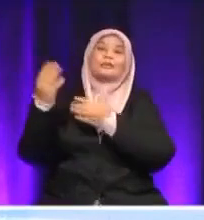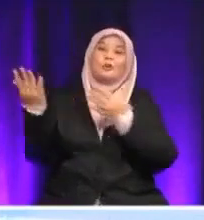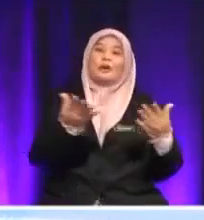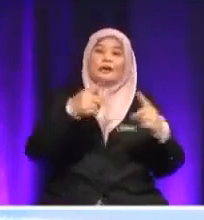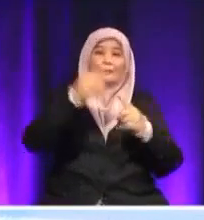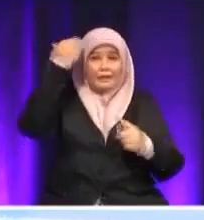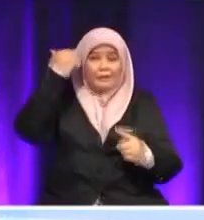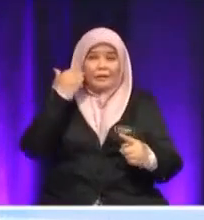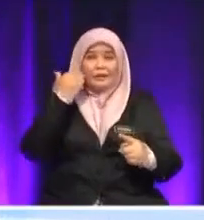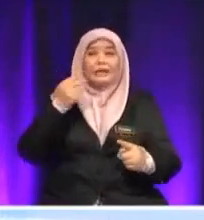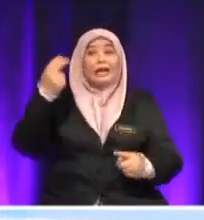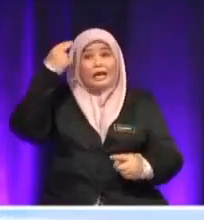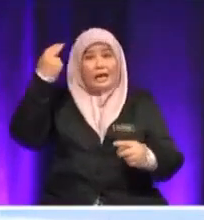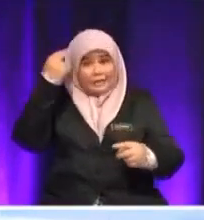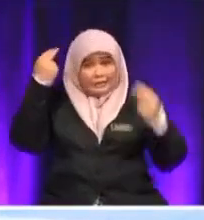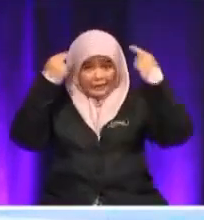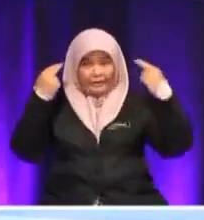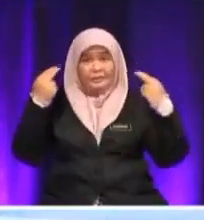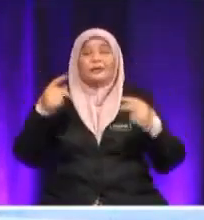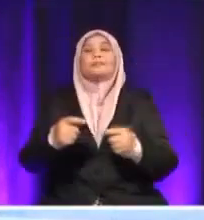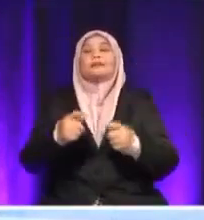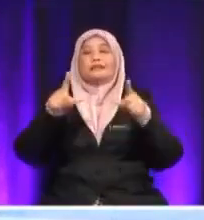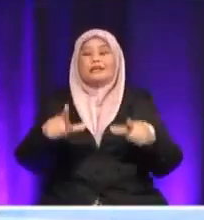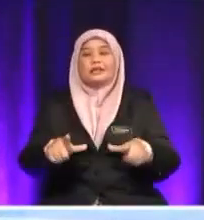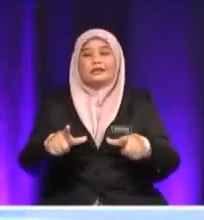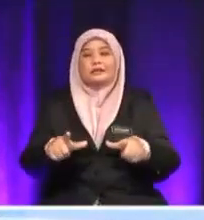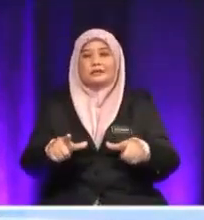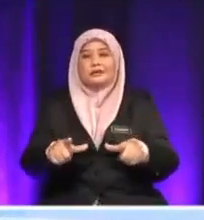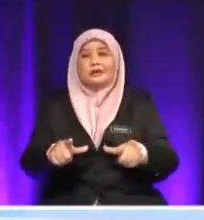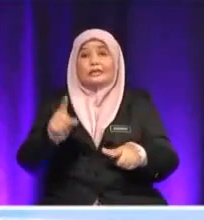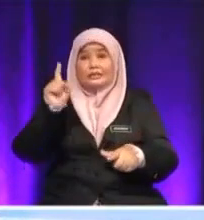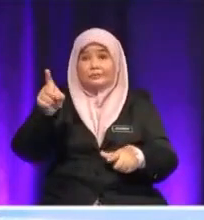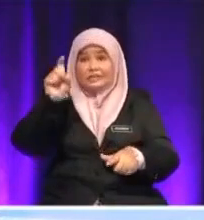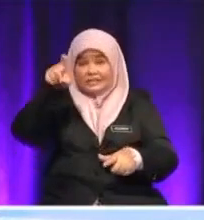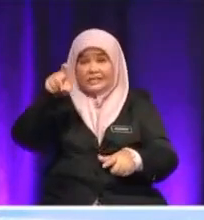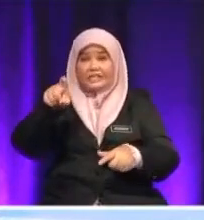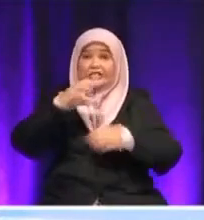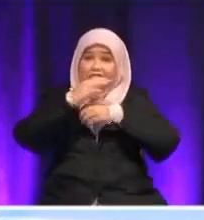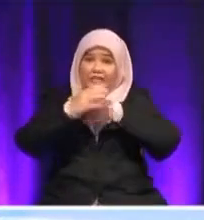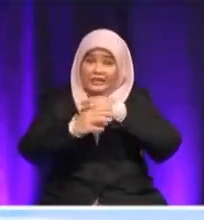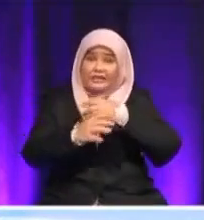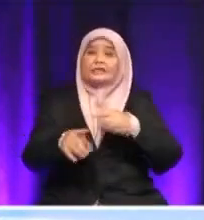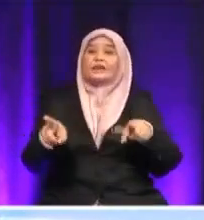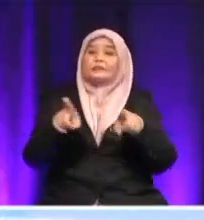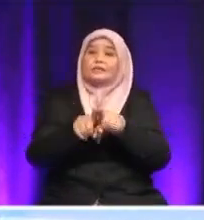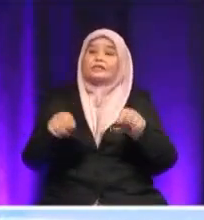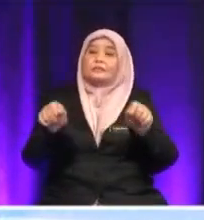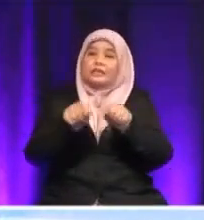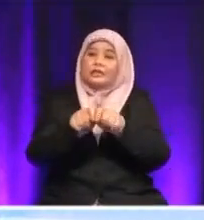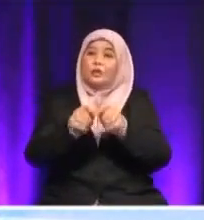telah menetapkan hukuman bahawa dia perlu dicederakan sebagaimana kecederaan pihak